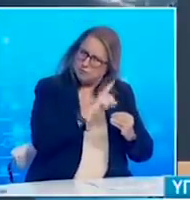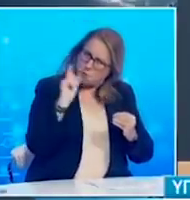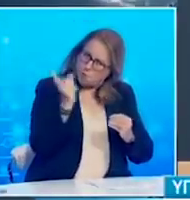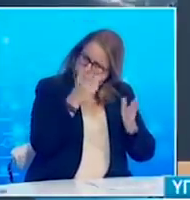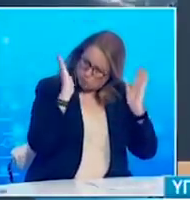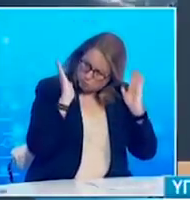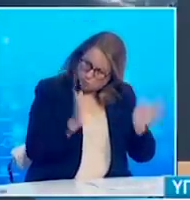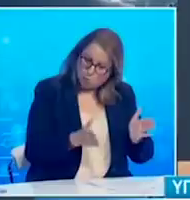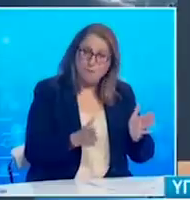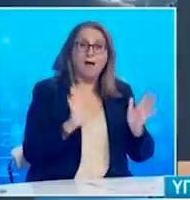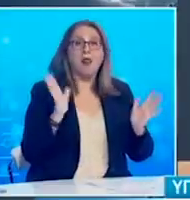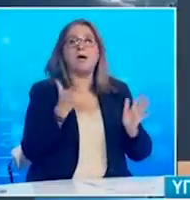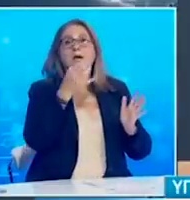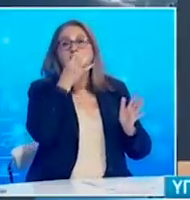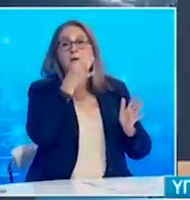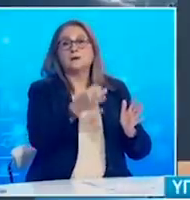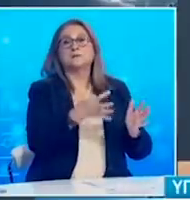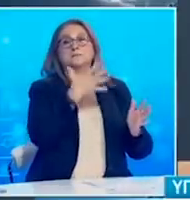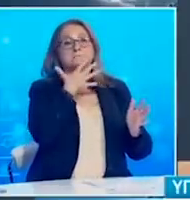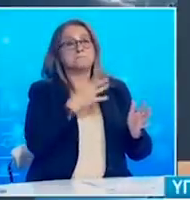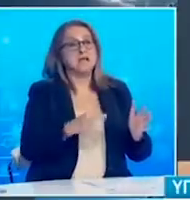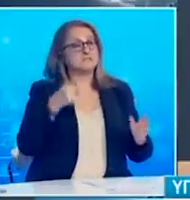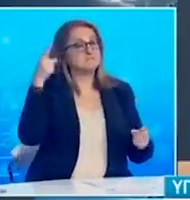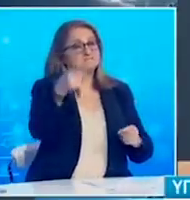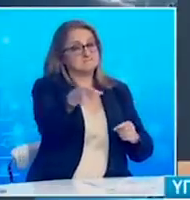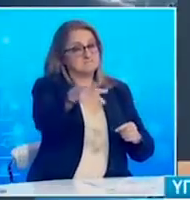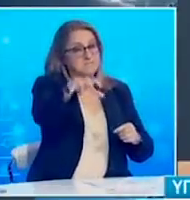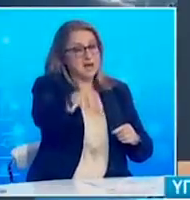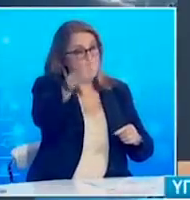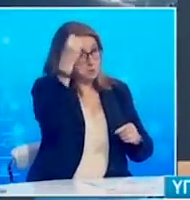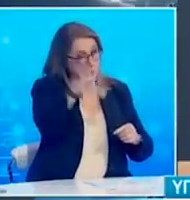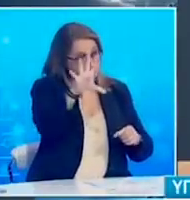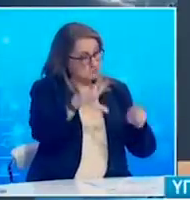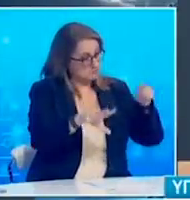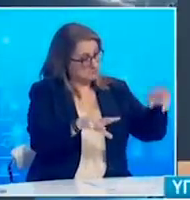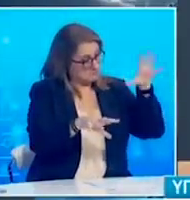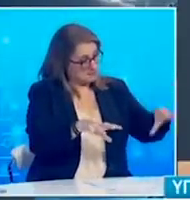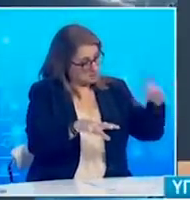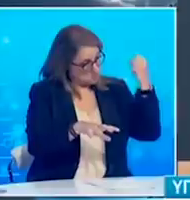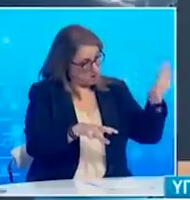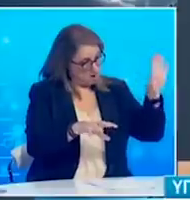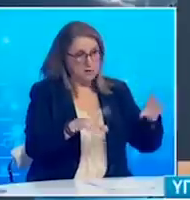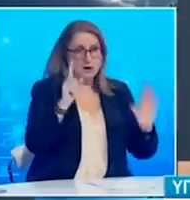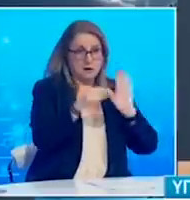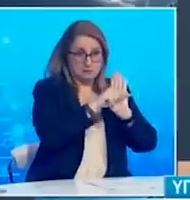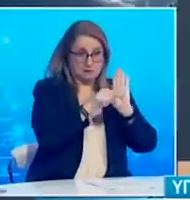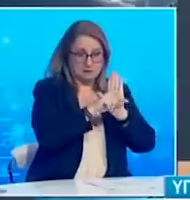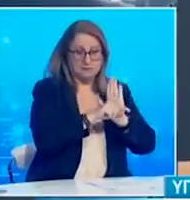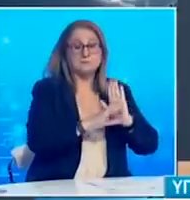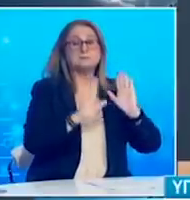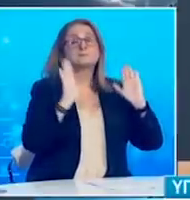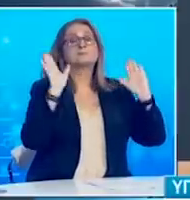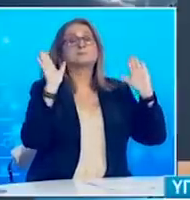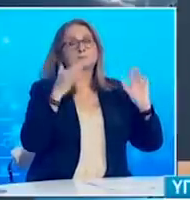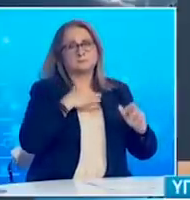Όμως παιχνίδι εντυπώσεων, στιγματισμού συγκεκριμένων περιοχών και δυνατότητα να μην προστατεύσουμε